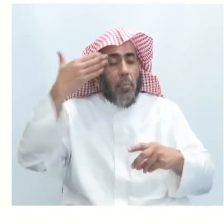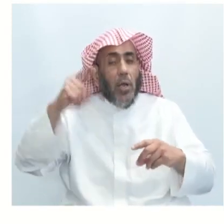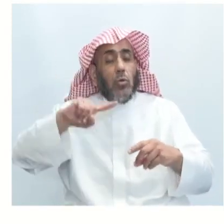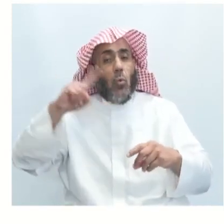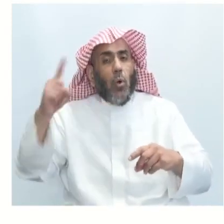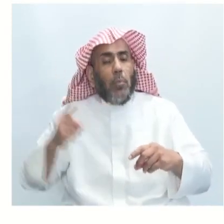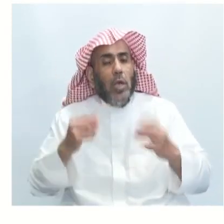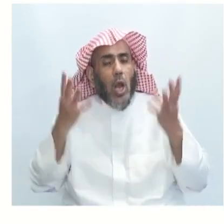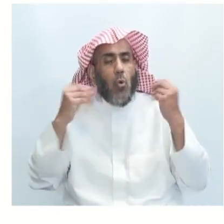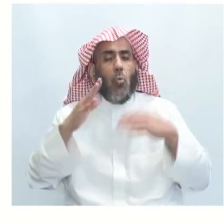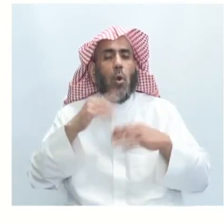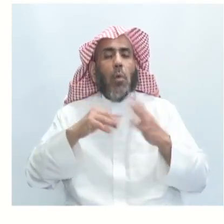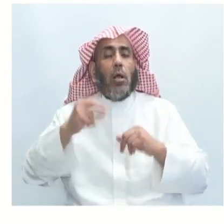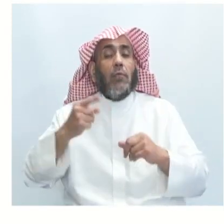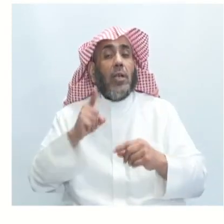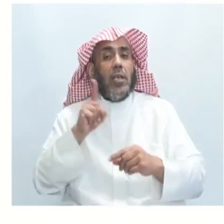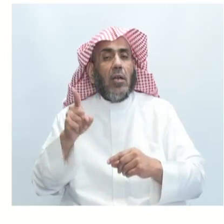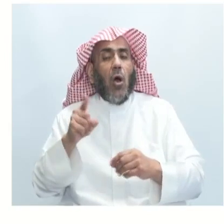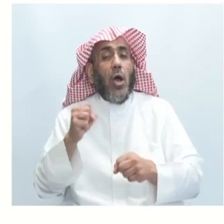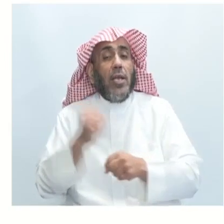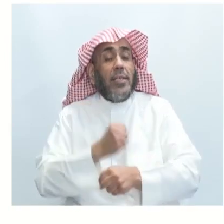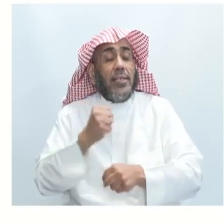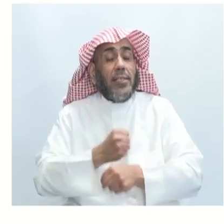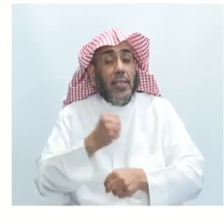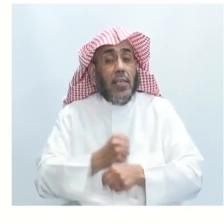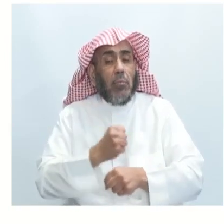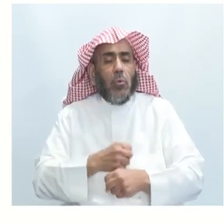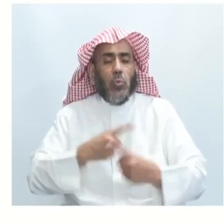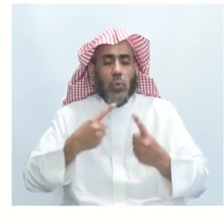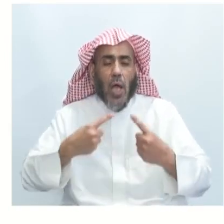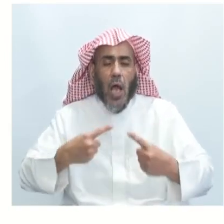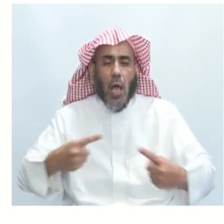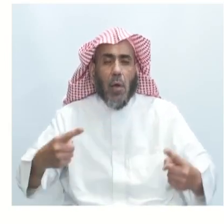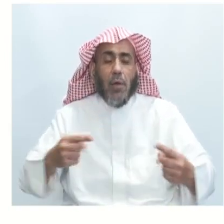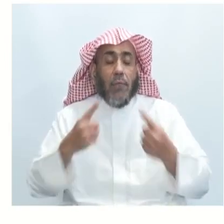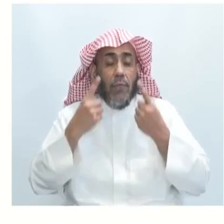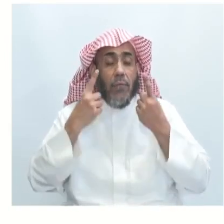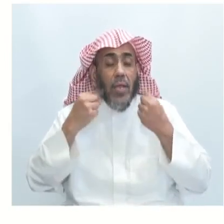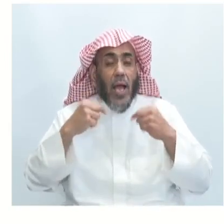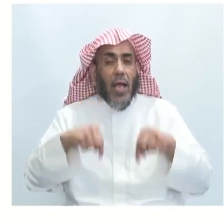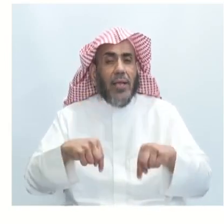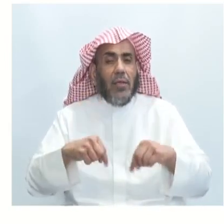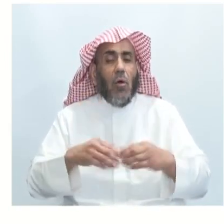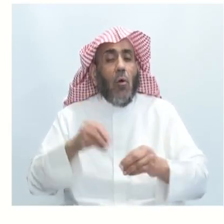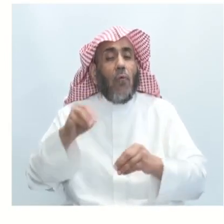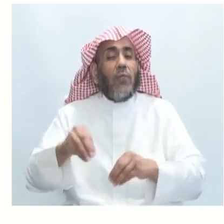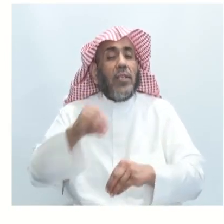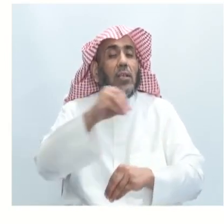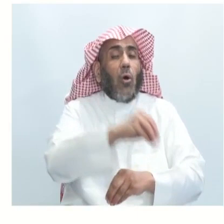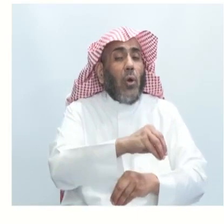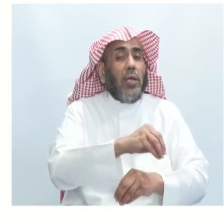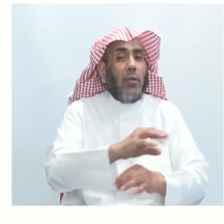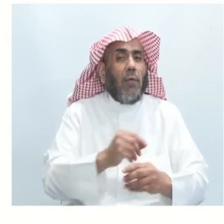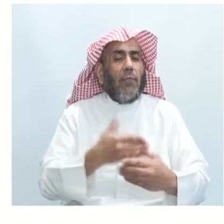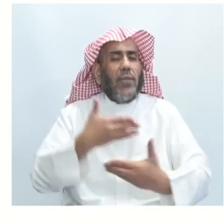ومن العلوم فنجد انه يستخدمها دائما في حياته في تنقلاته